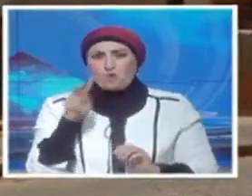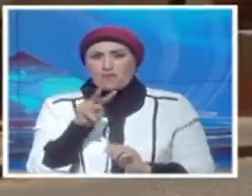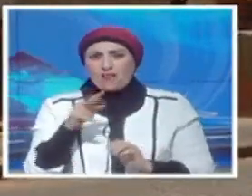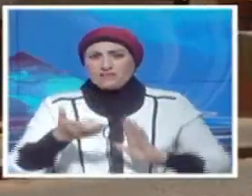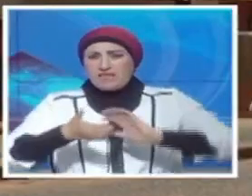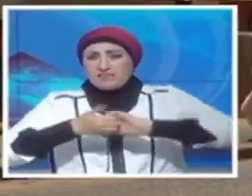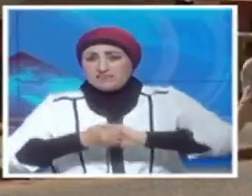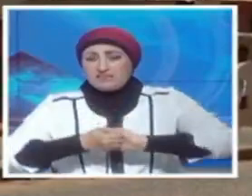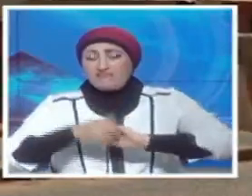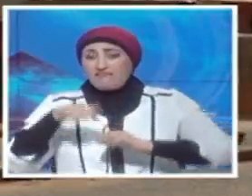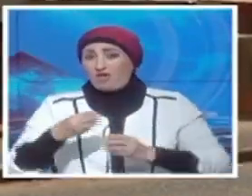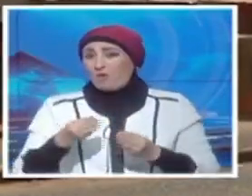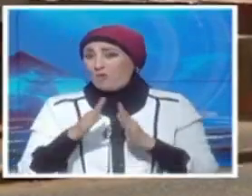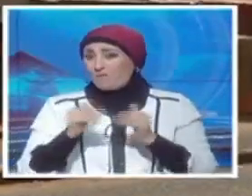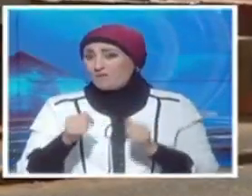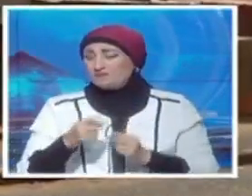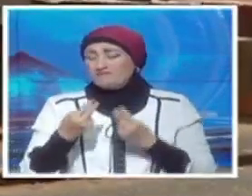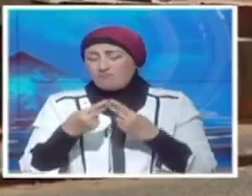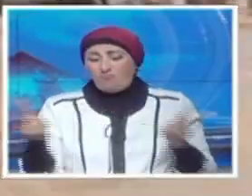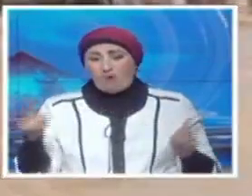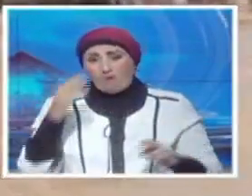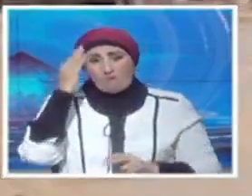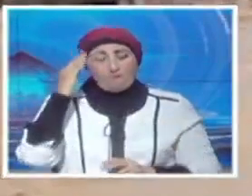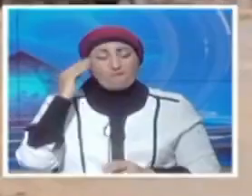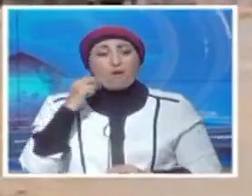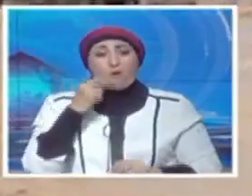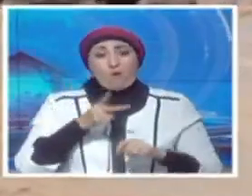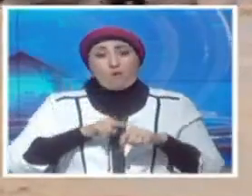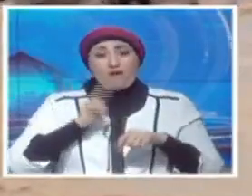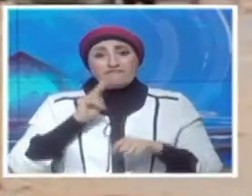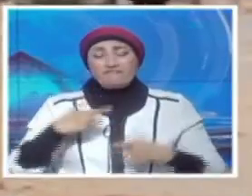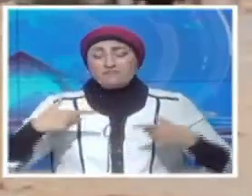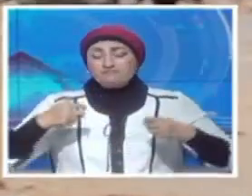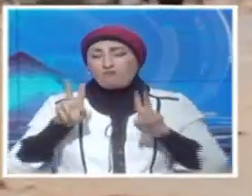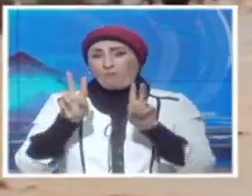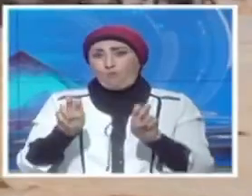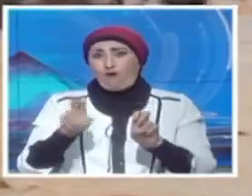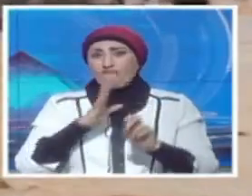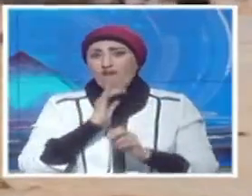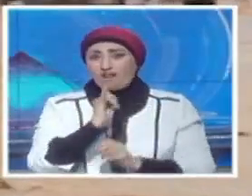ومصر ترحب وتبدي تطلعها للتواصل لوقف دائم لإطلاق النار.